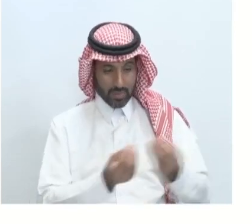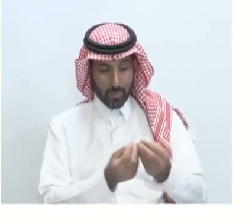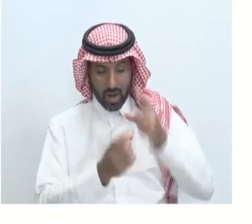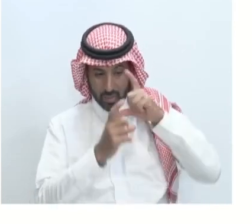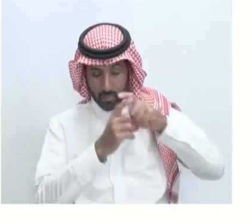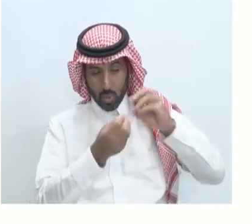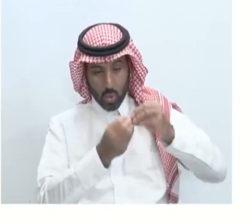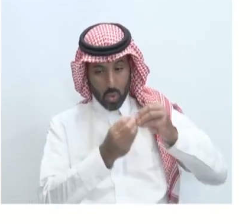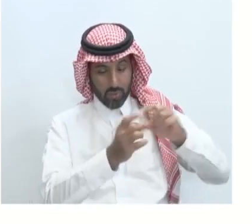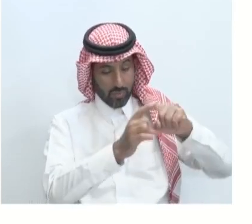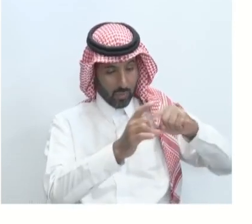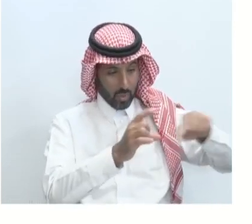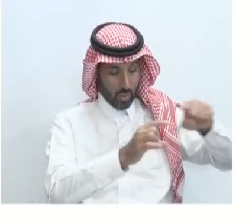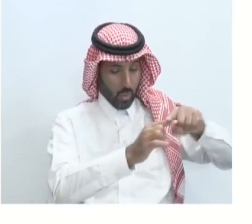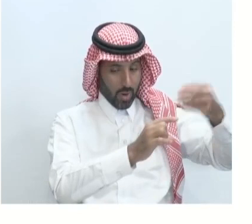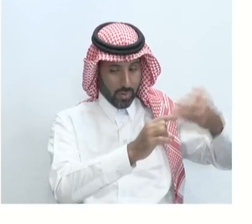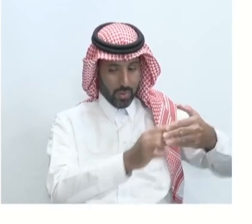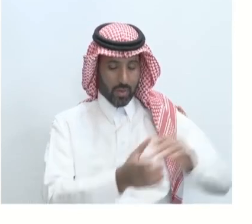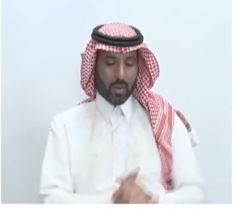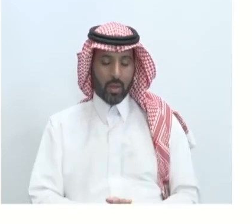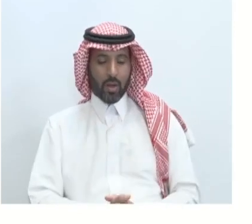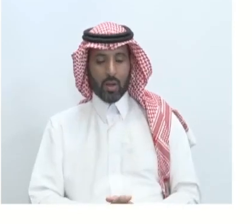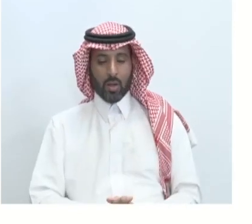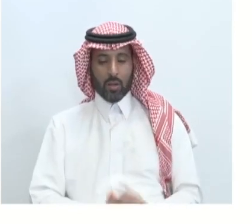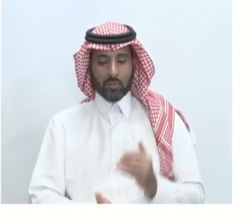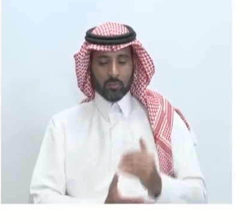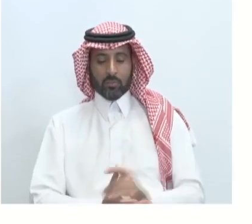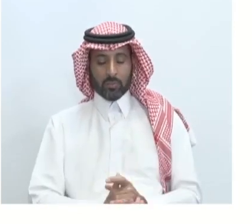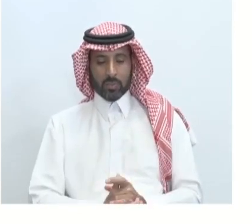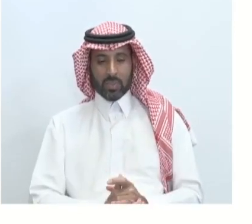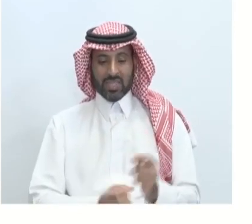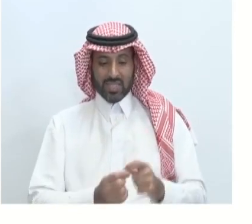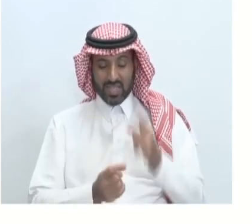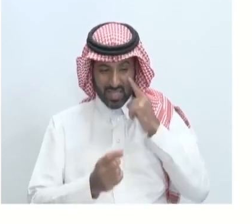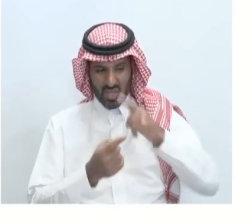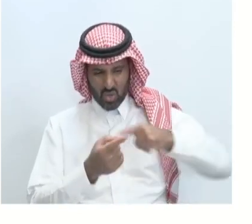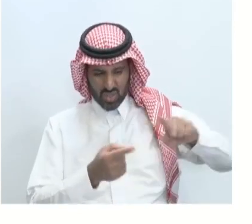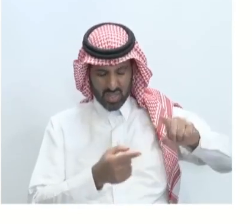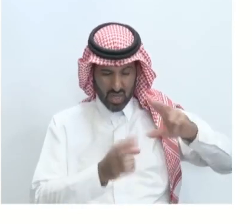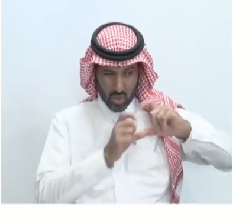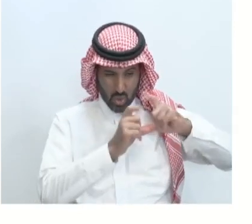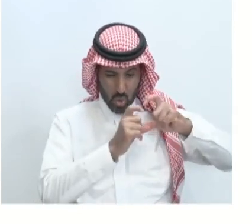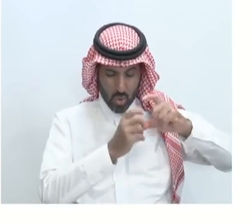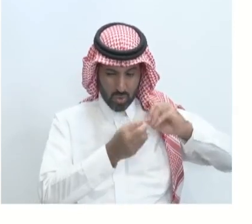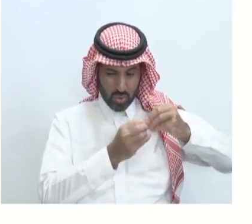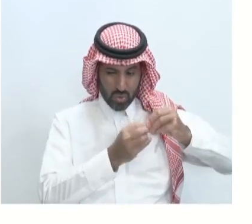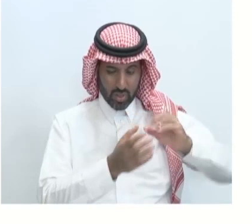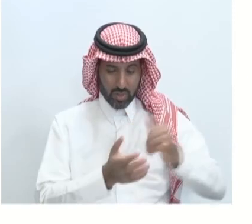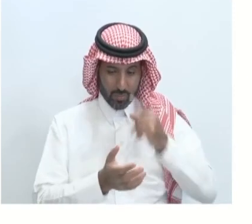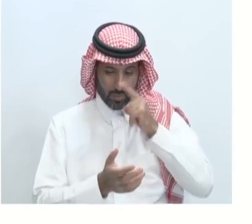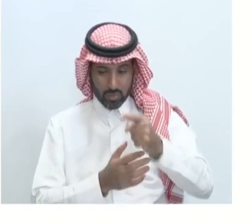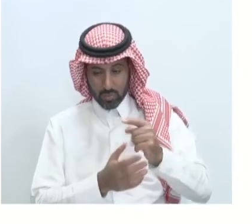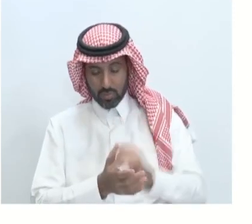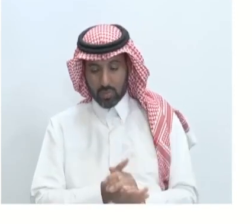من لونين في بؤره واحده ولذلك فان تصحيح الزيغ اللوني يجب ان يتم